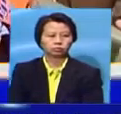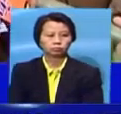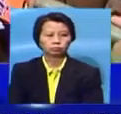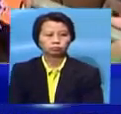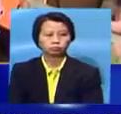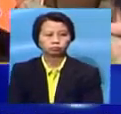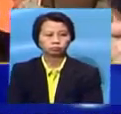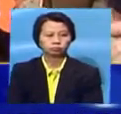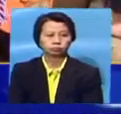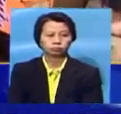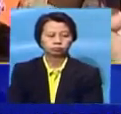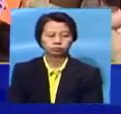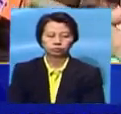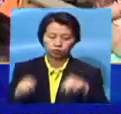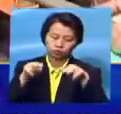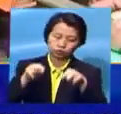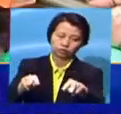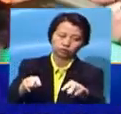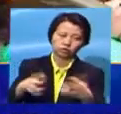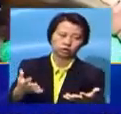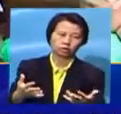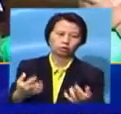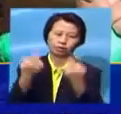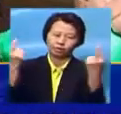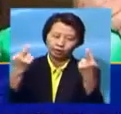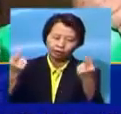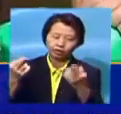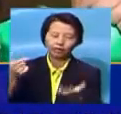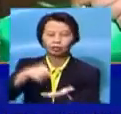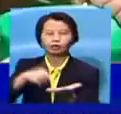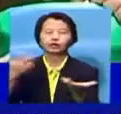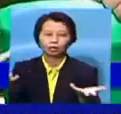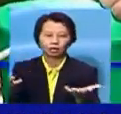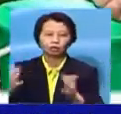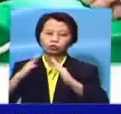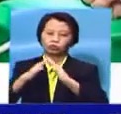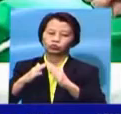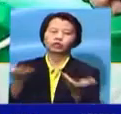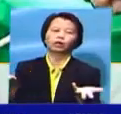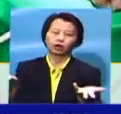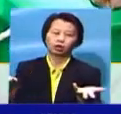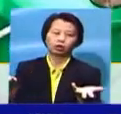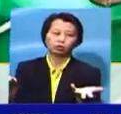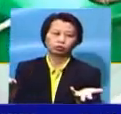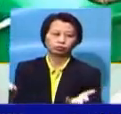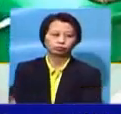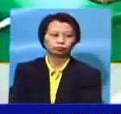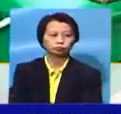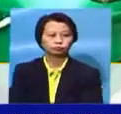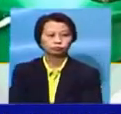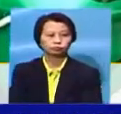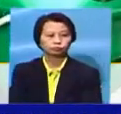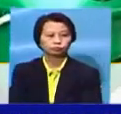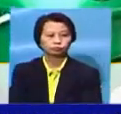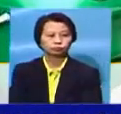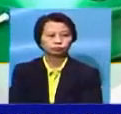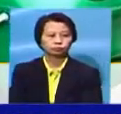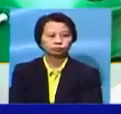sendangah tok kain lagi nak Raya rumah macam apa macam kepal pecah